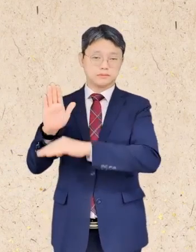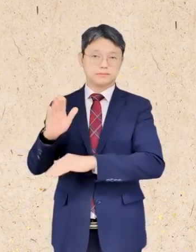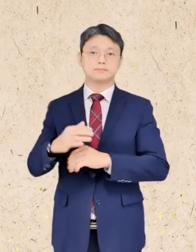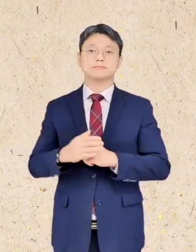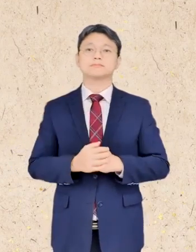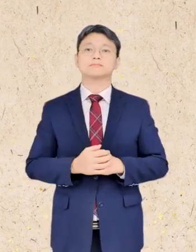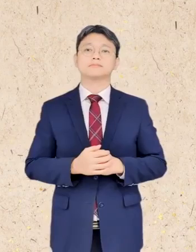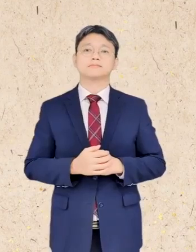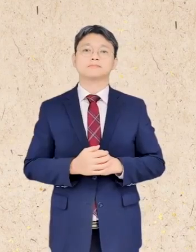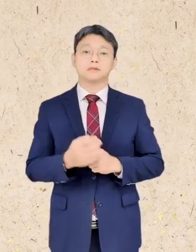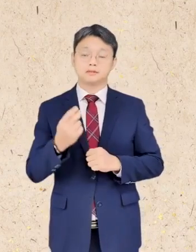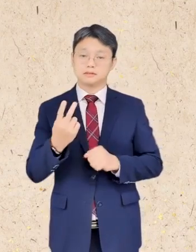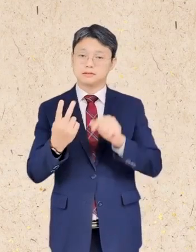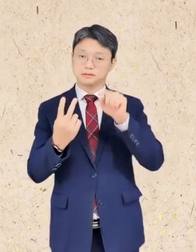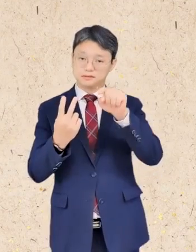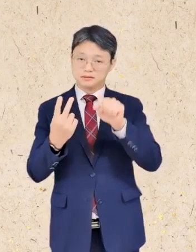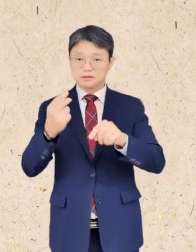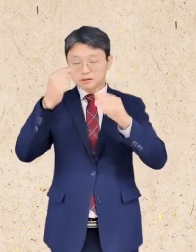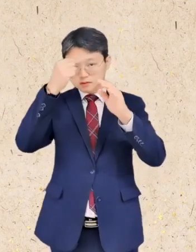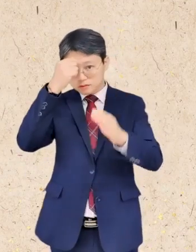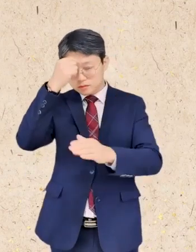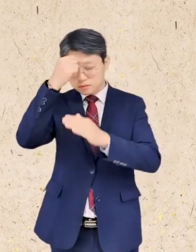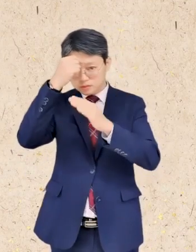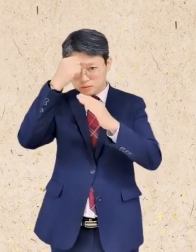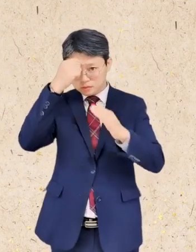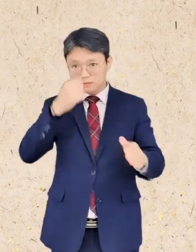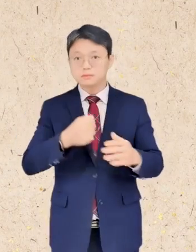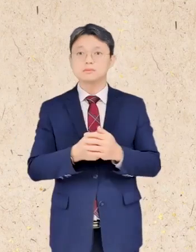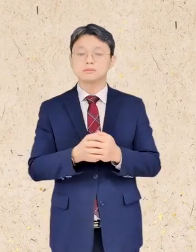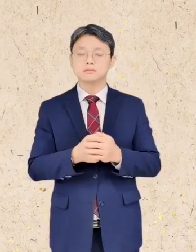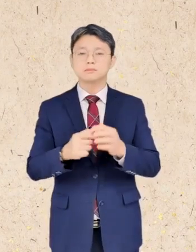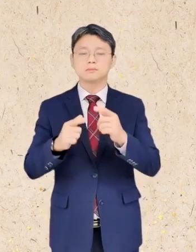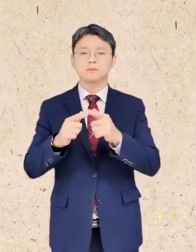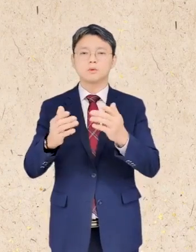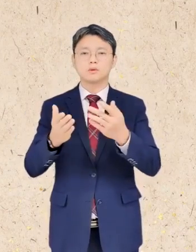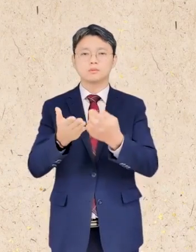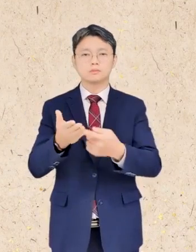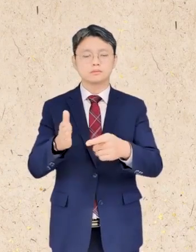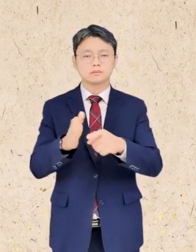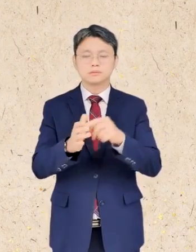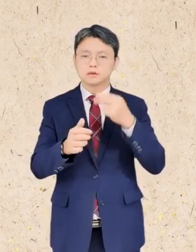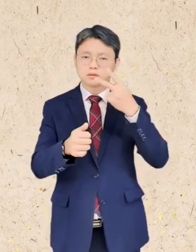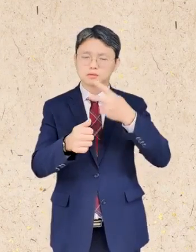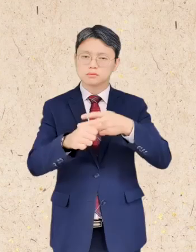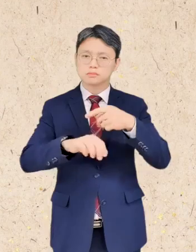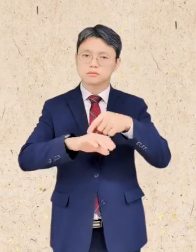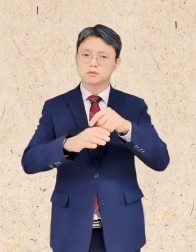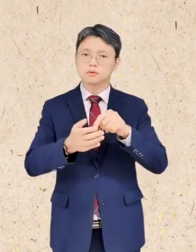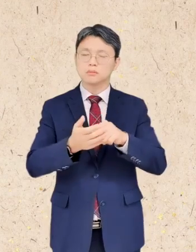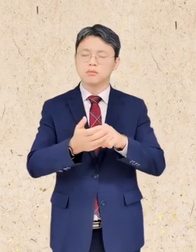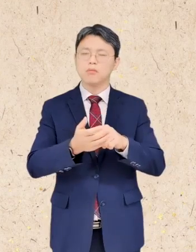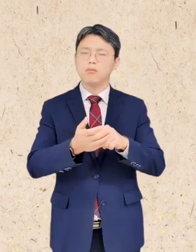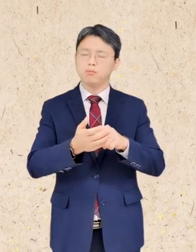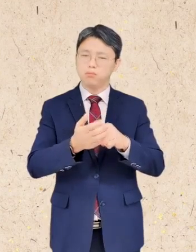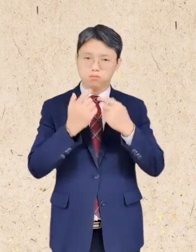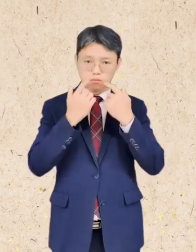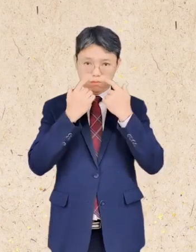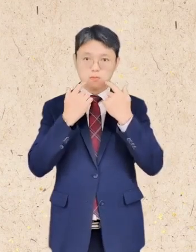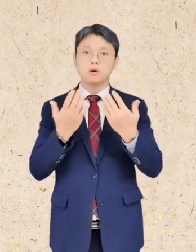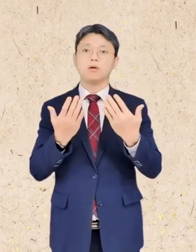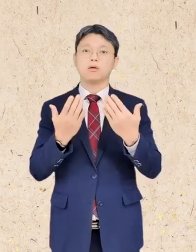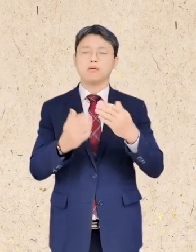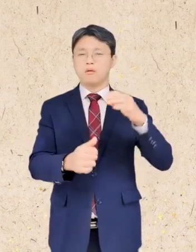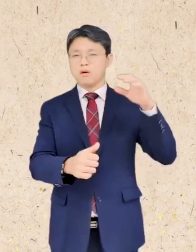것이 1장의 내용입니다. 2장에서는 데살로니가 성도들을 목회하기 위한 바울의 마음이 잘